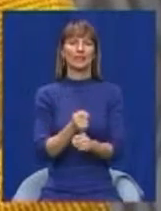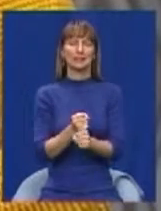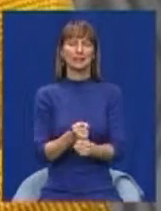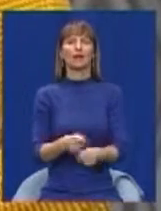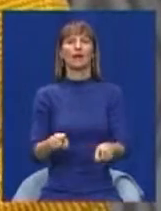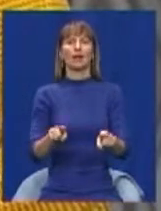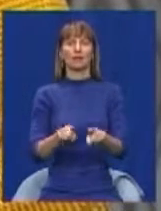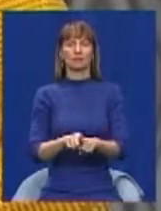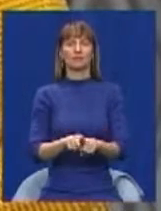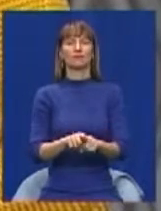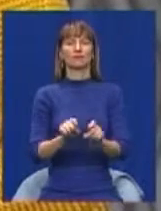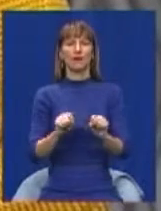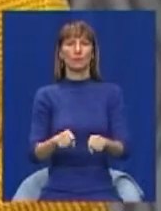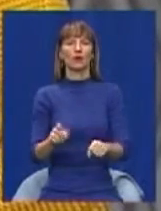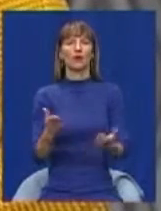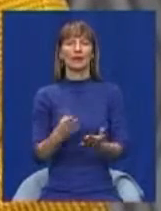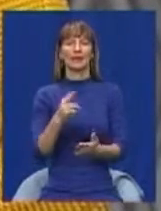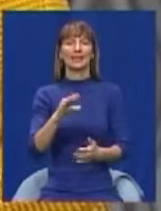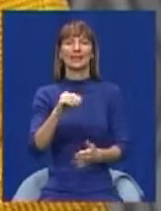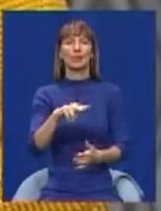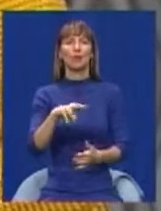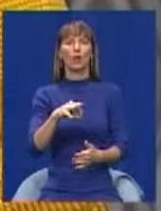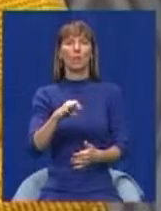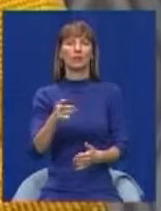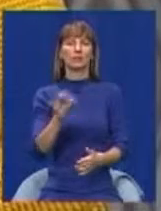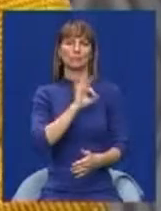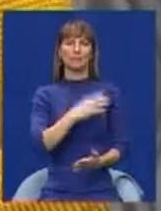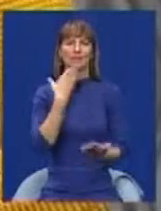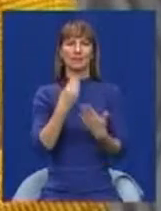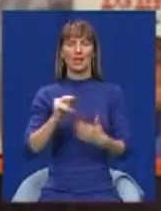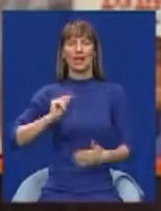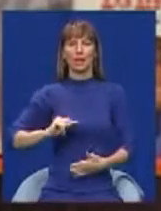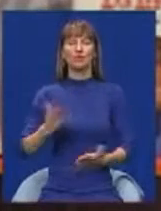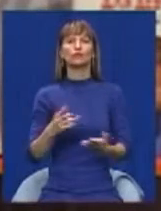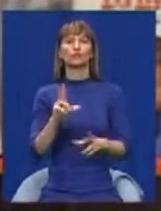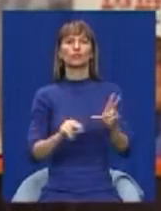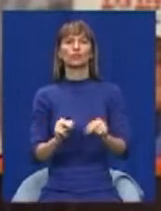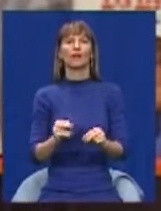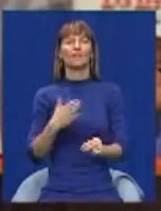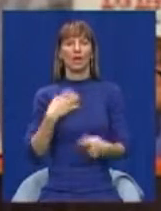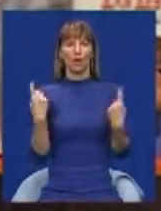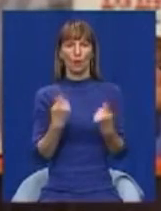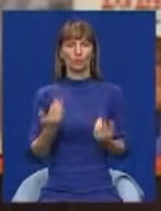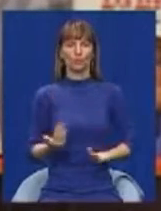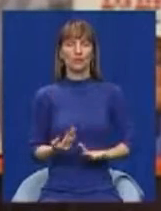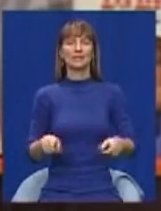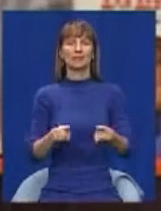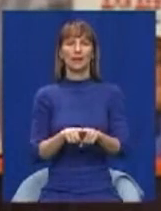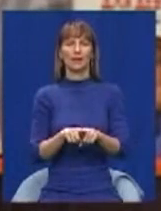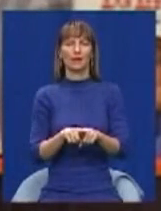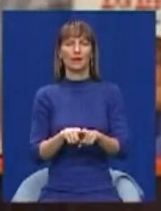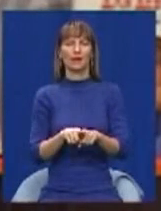цей метод, який дипломати дуже часто використовують у своїй професійній кар'єрі. Як ти вважаєш, а в нашій повсякденності такі методи,